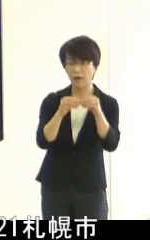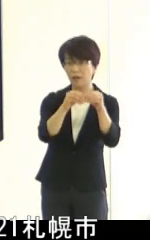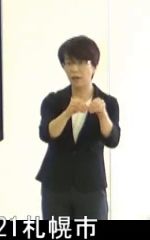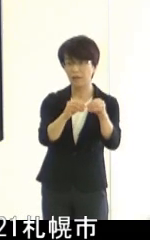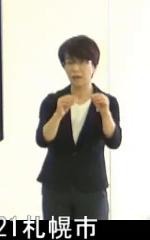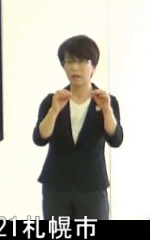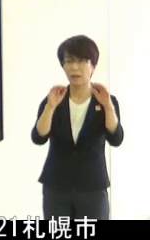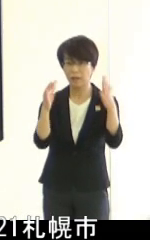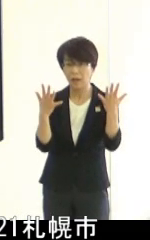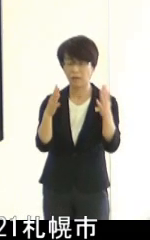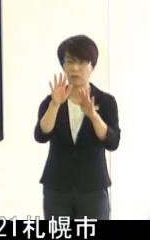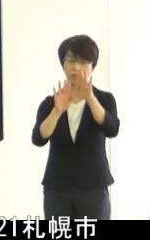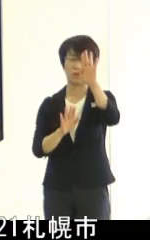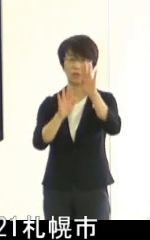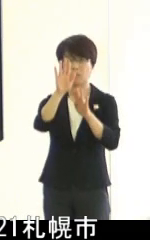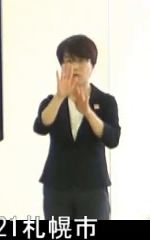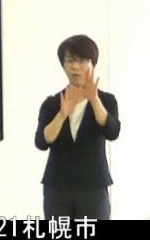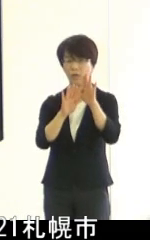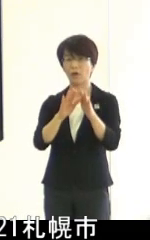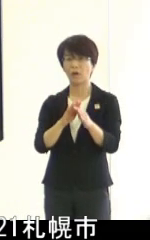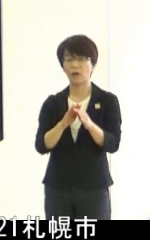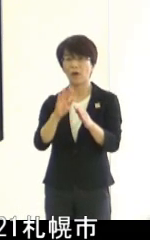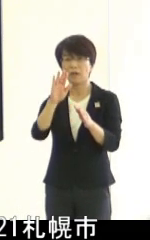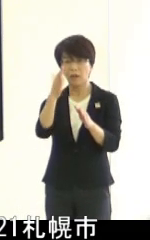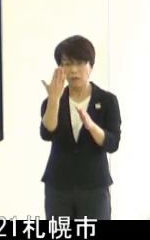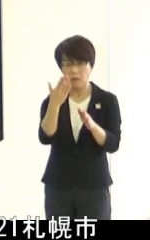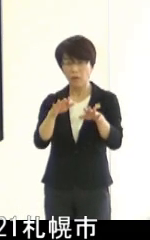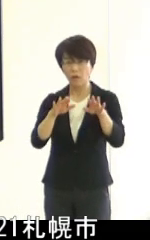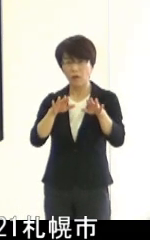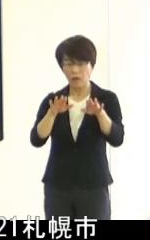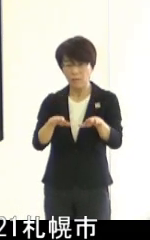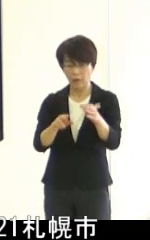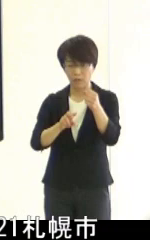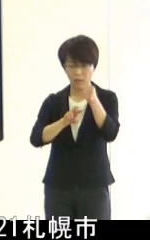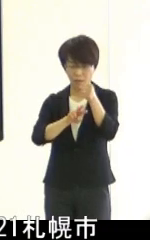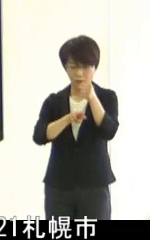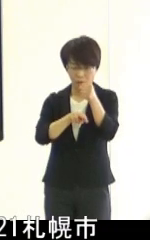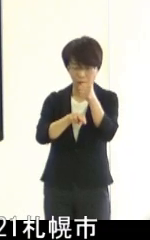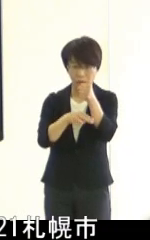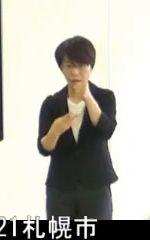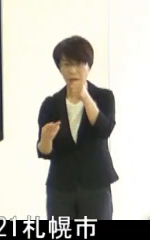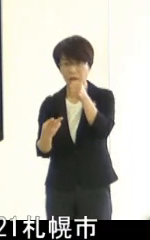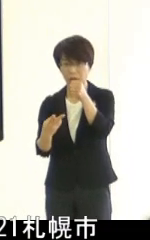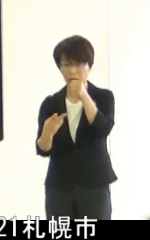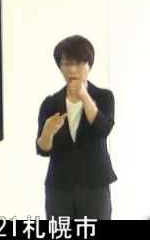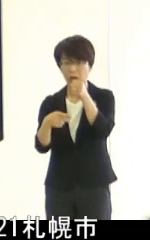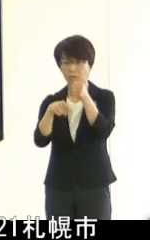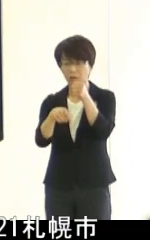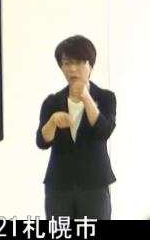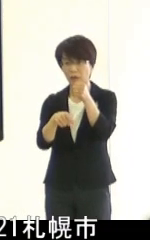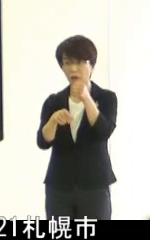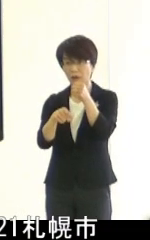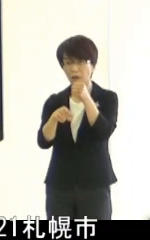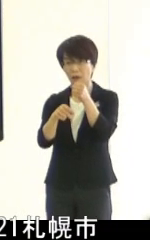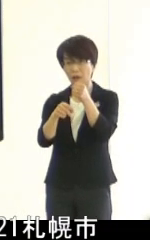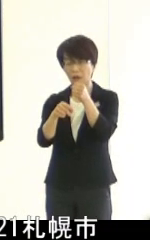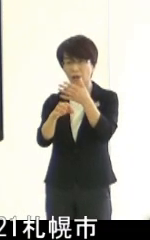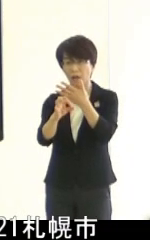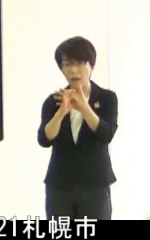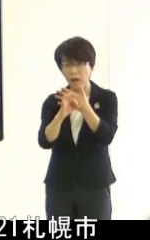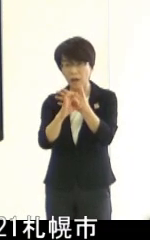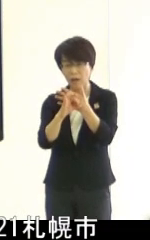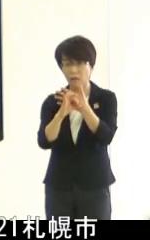いう状況でございましたけれどもこの変異株についてあの例がまだまだ数が